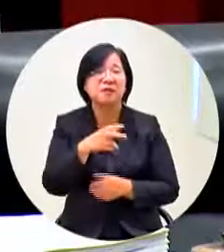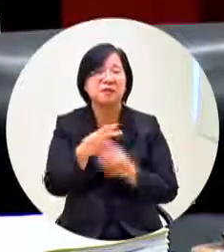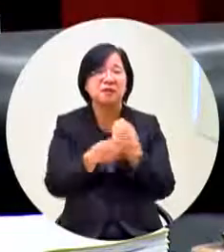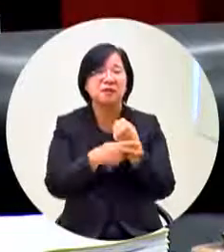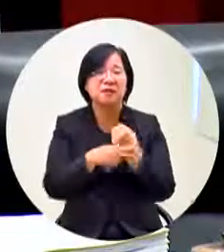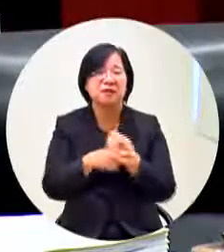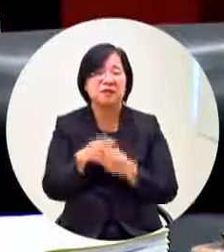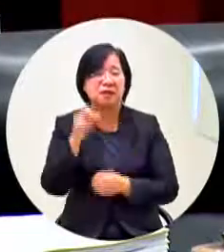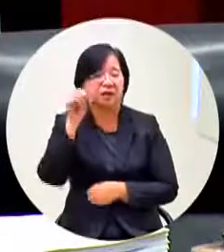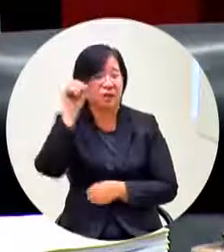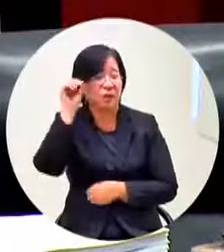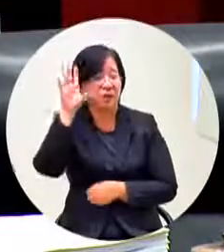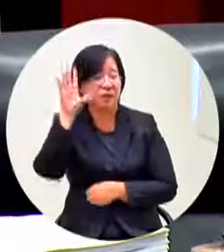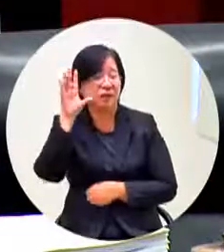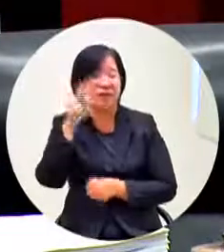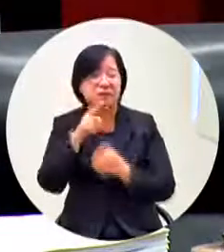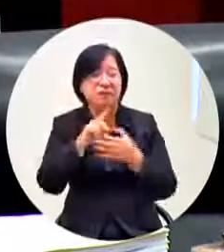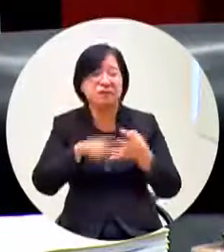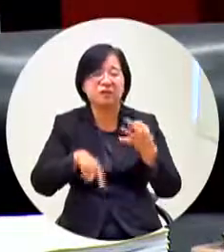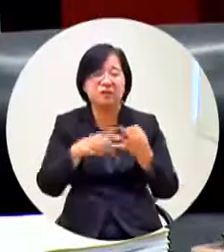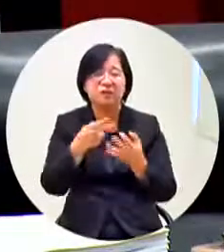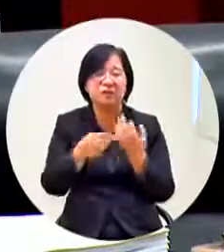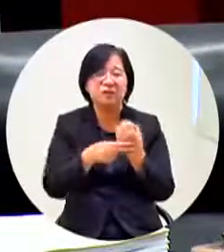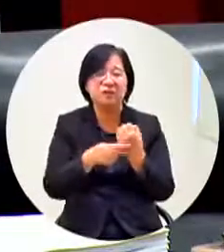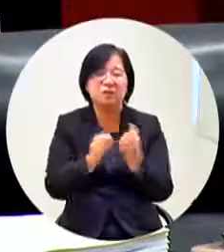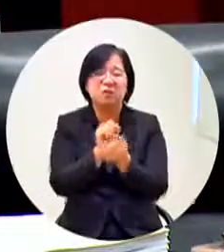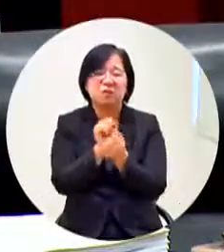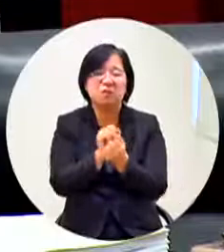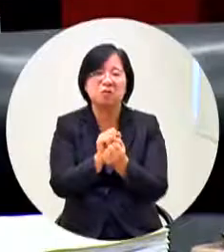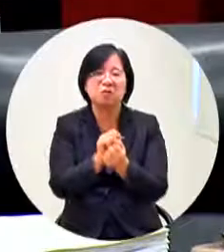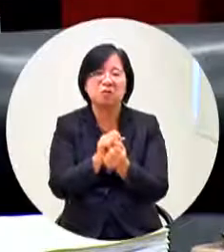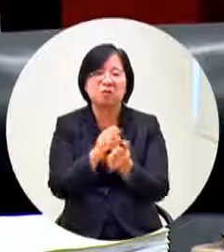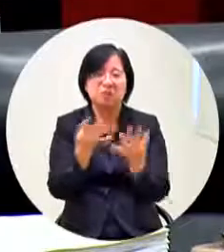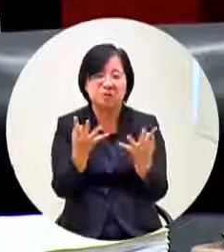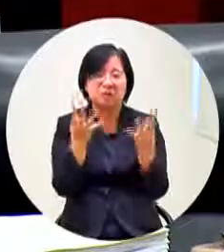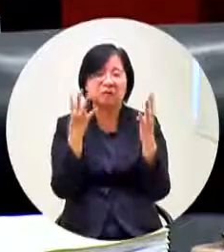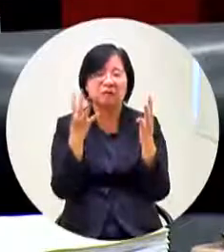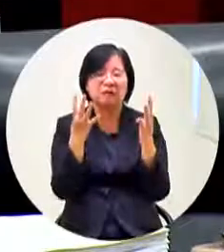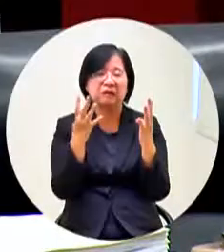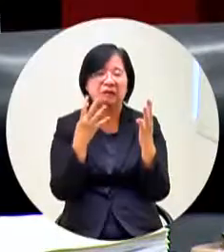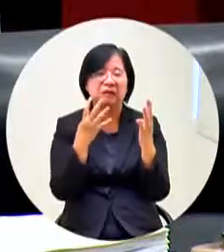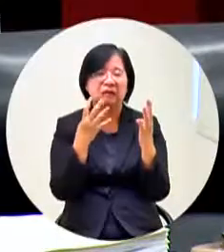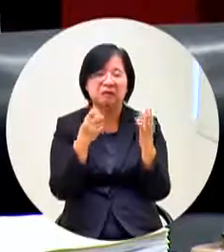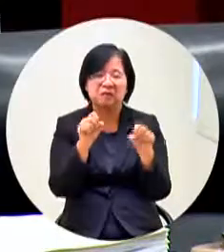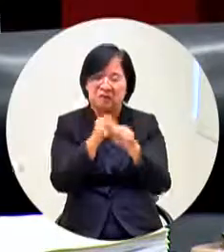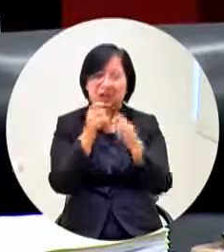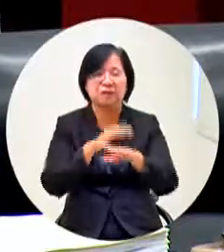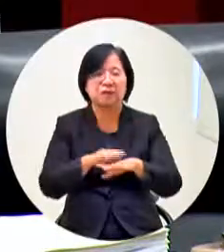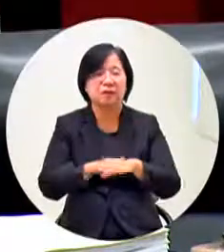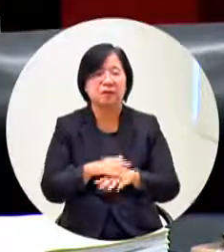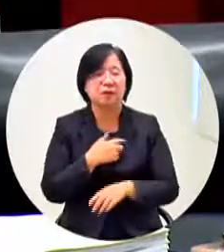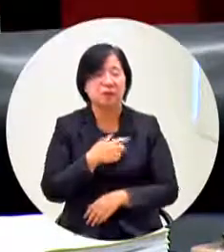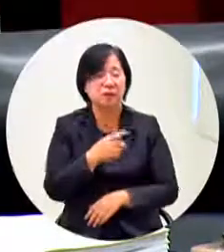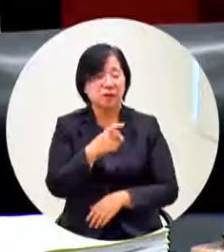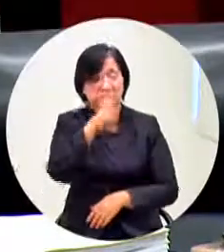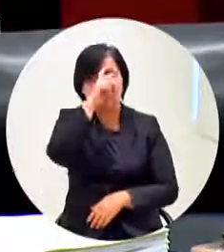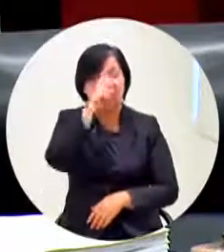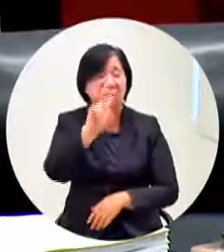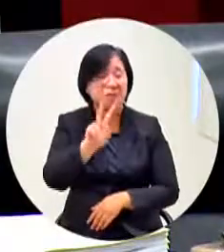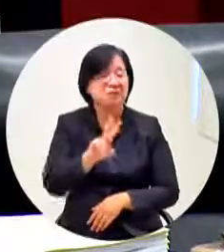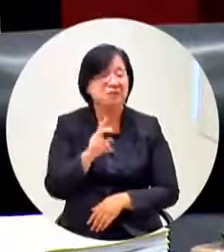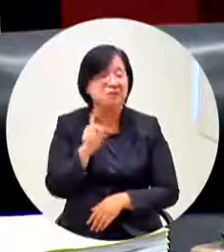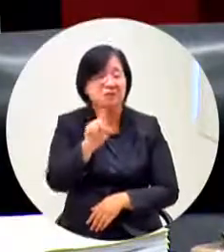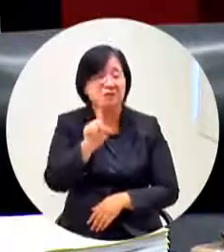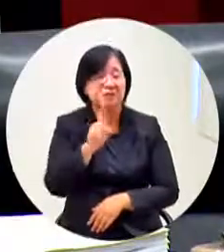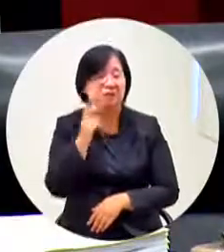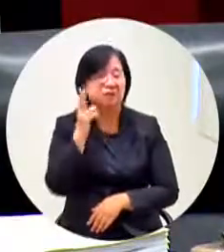因为木头栏杆会腐锈掉，所以他们希望能够改成铸铁栏杆。”哦，那既然要改造了，要把整个环境变好